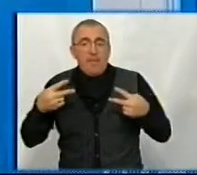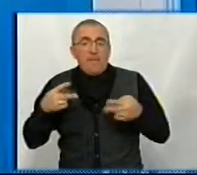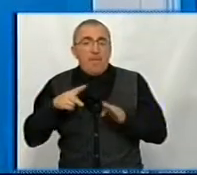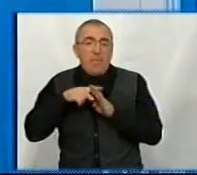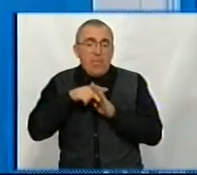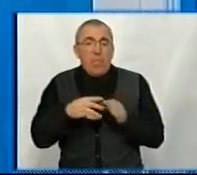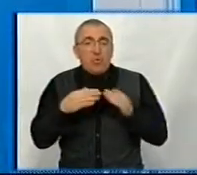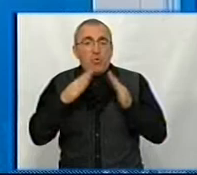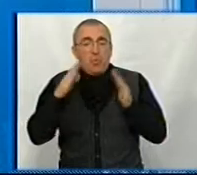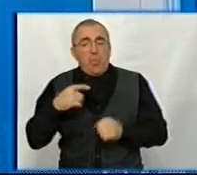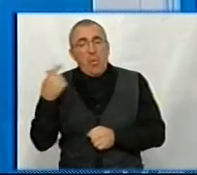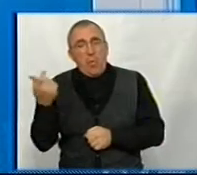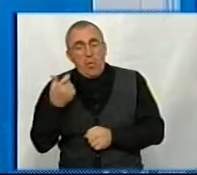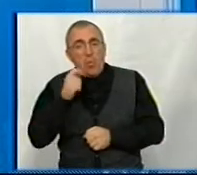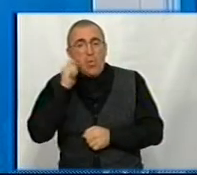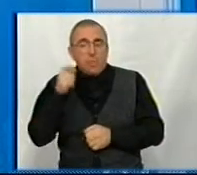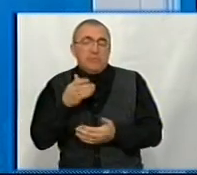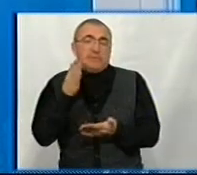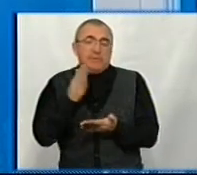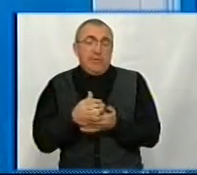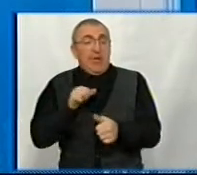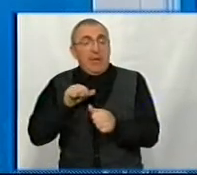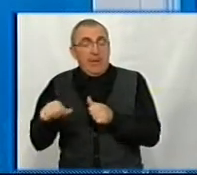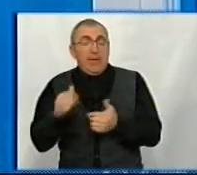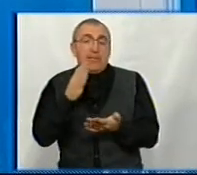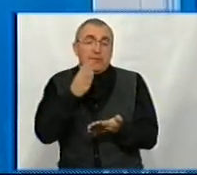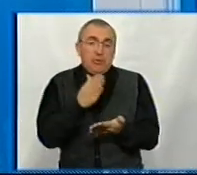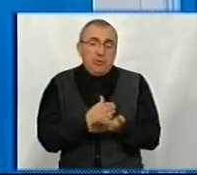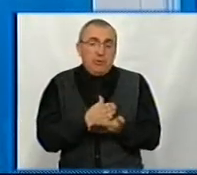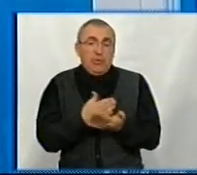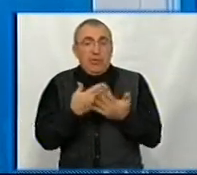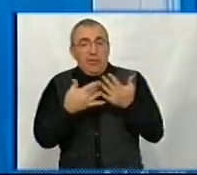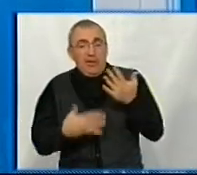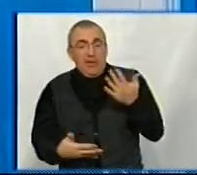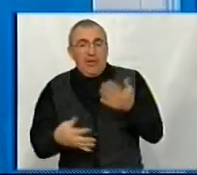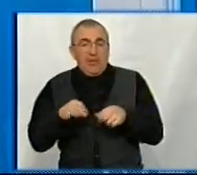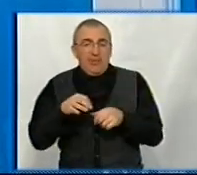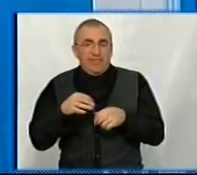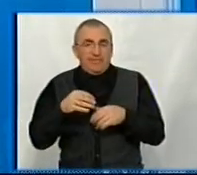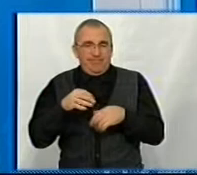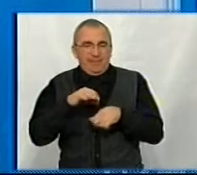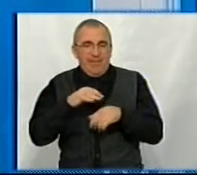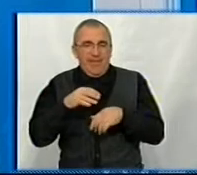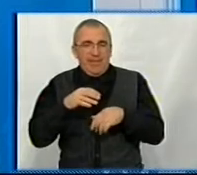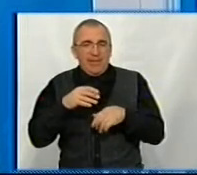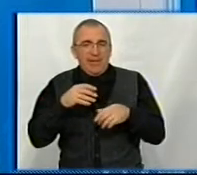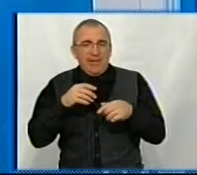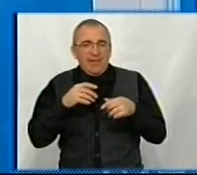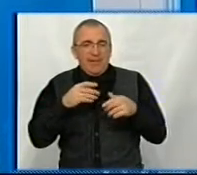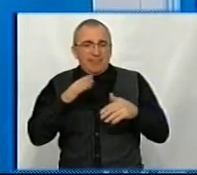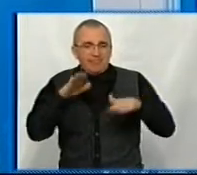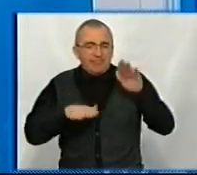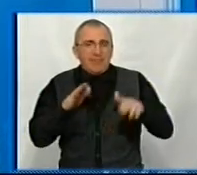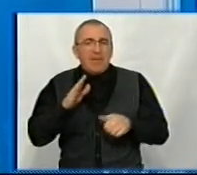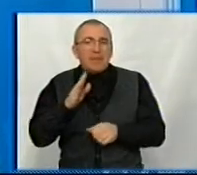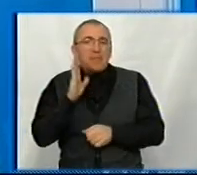навантаження в домашньому господарстві в Україні існує. Крім того, існує ряд дискримінаційних практик, коли молодих матусь не